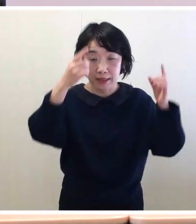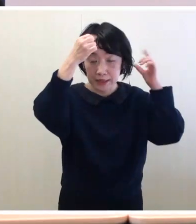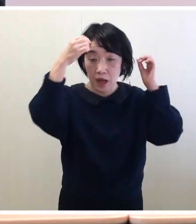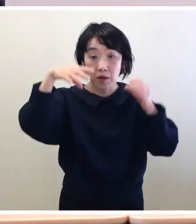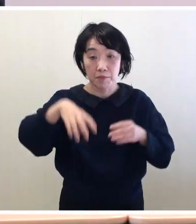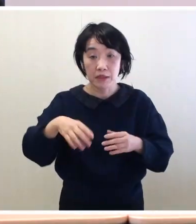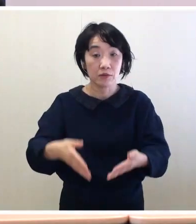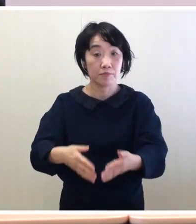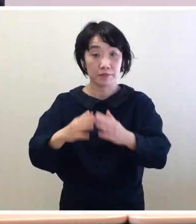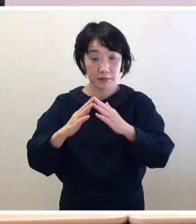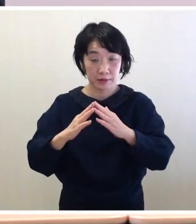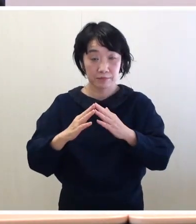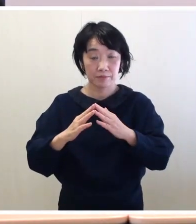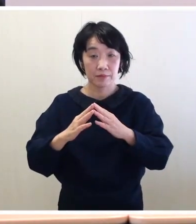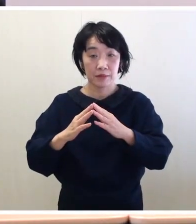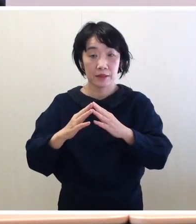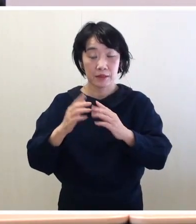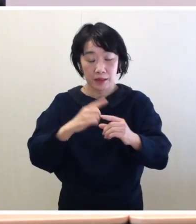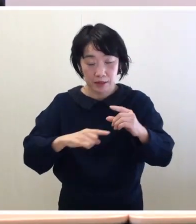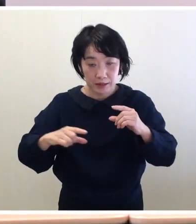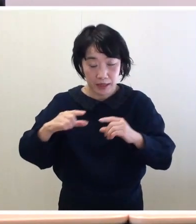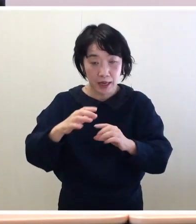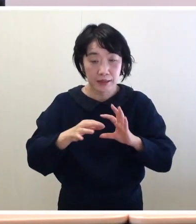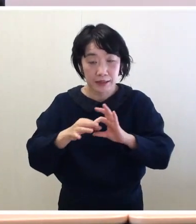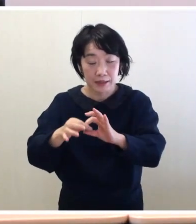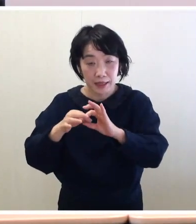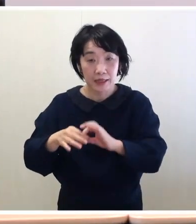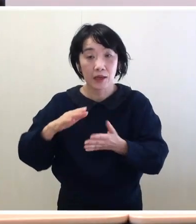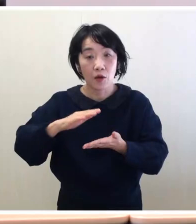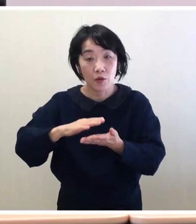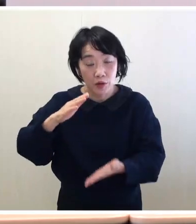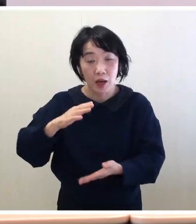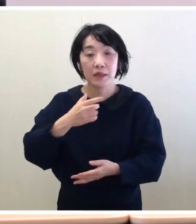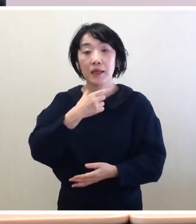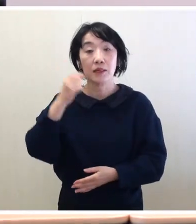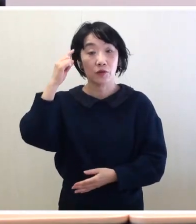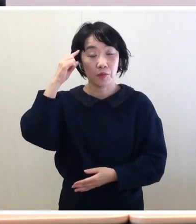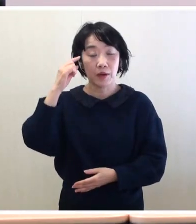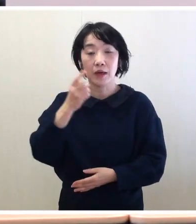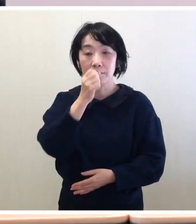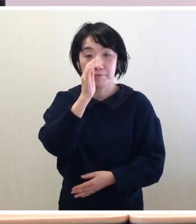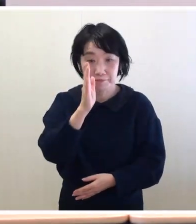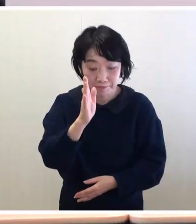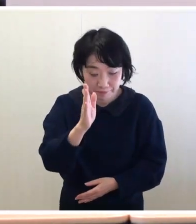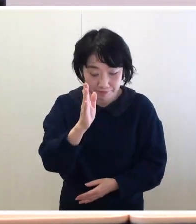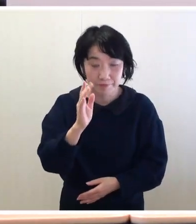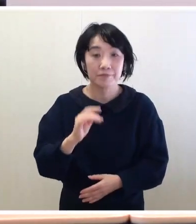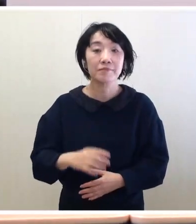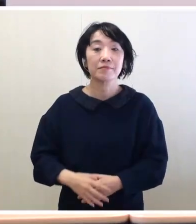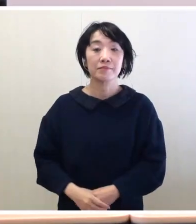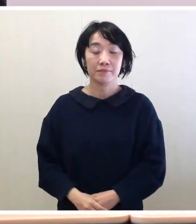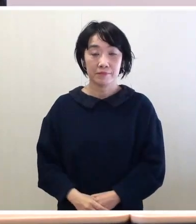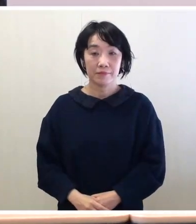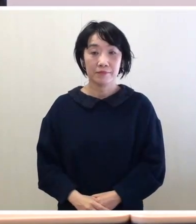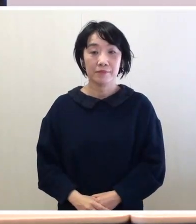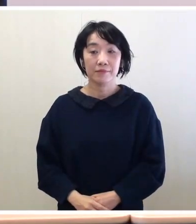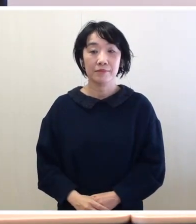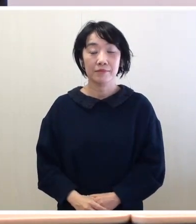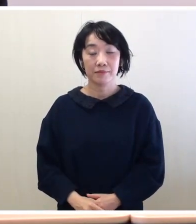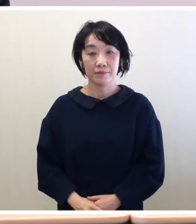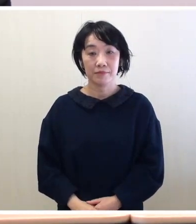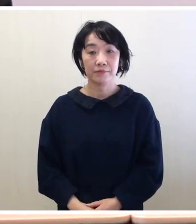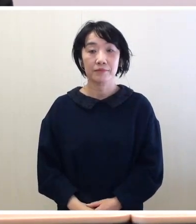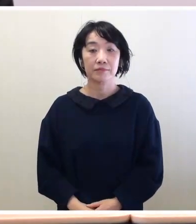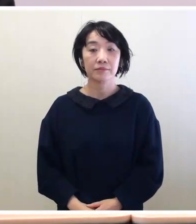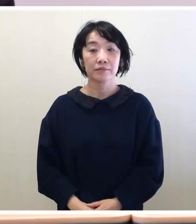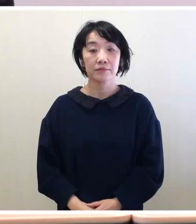地へのキャンパスの設置に向けて、より一層連携を深めていきたいと考えておりますので、どうぞよろしくお願いを申し上げ